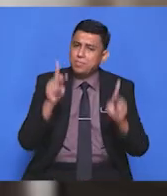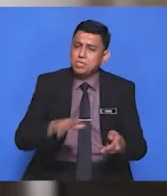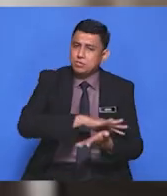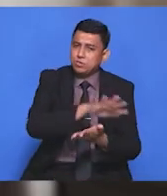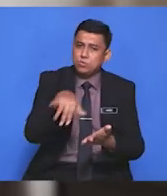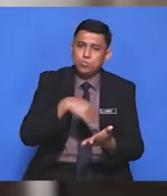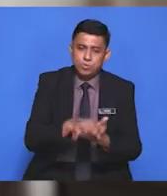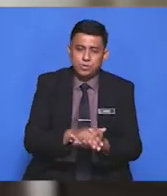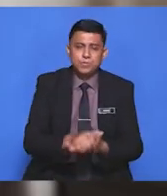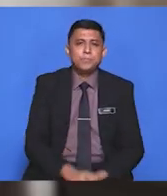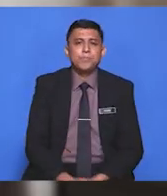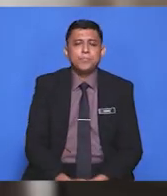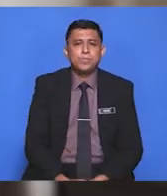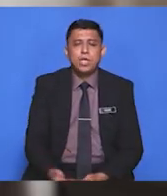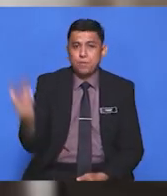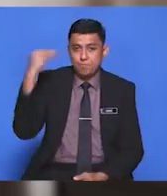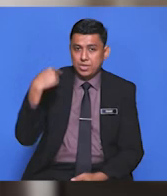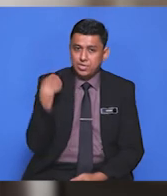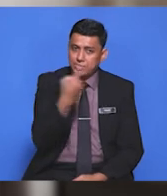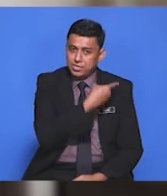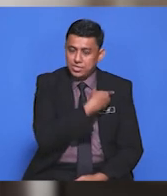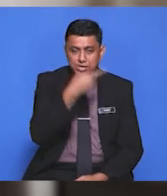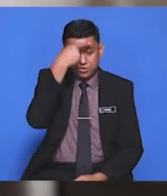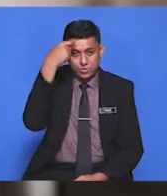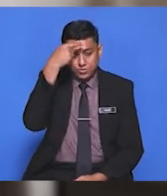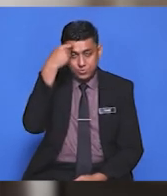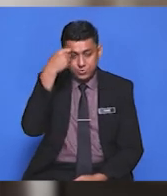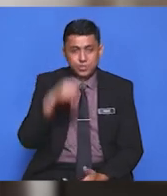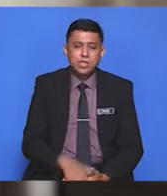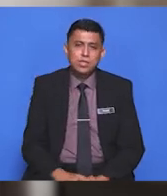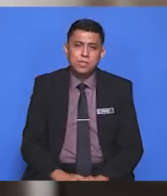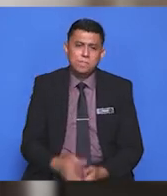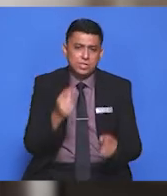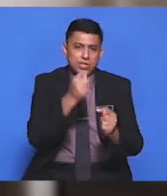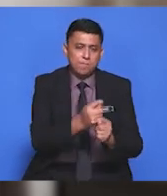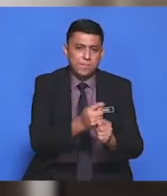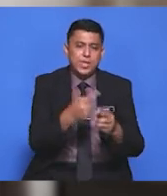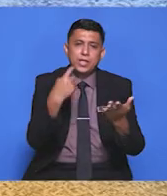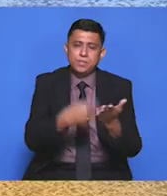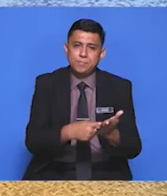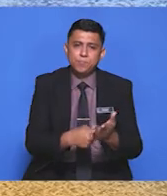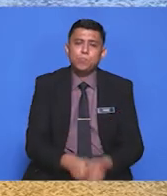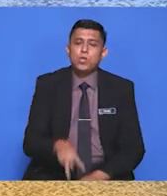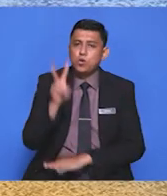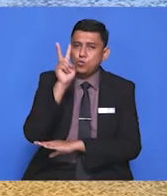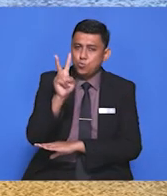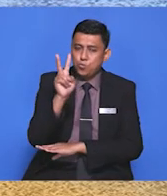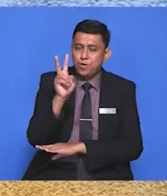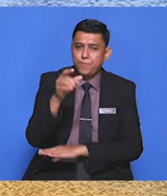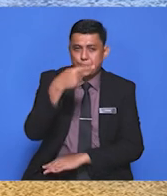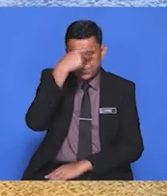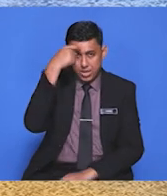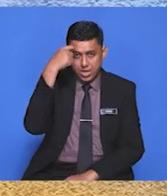sekalian, mari kita lihat faktor-faktor yang mempengaruhi penetapan harga. Iaitu, terdapat dua faktor